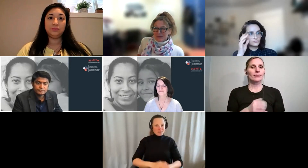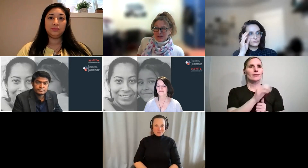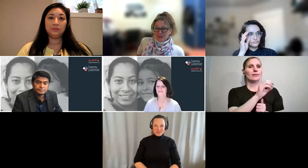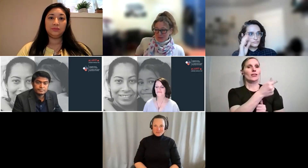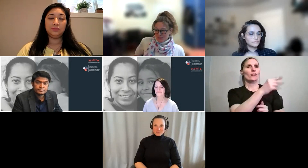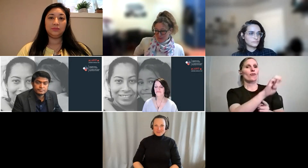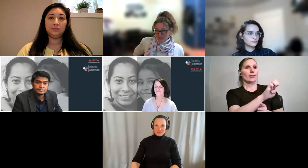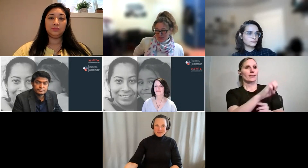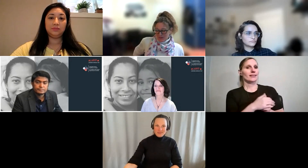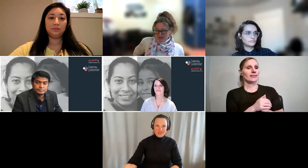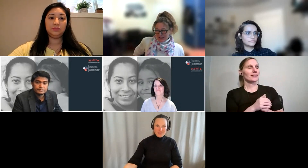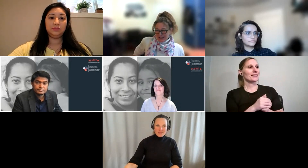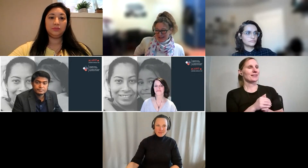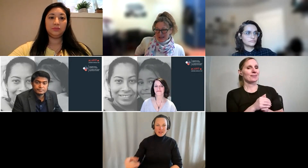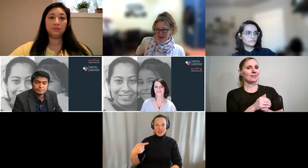Donc, je crois